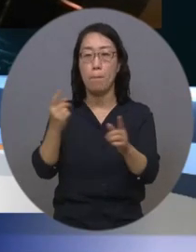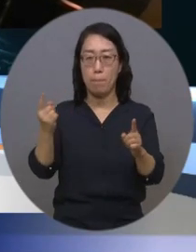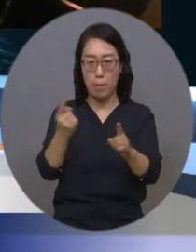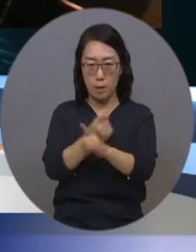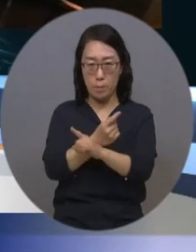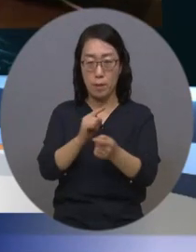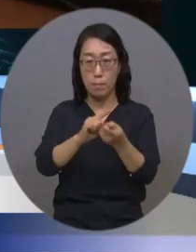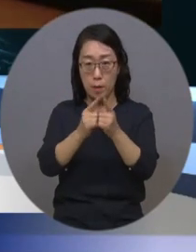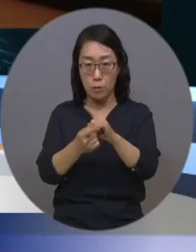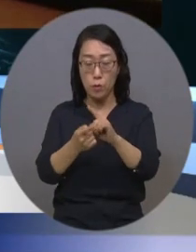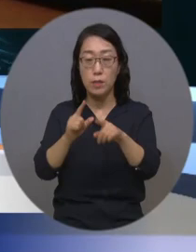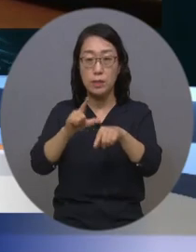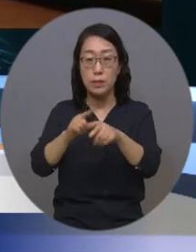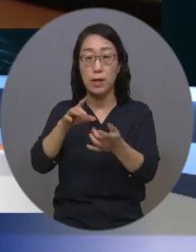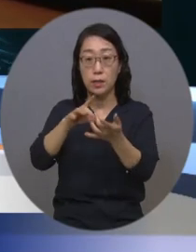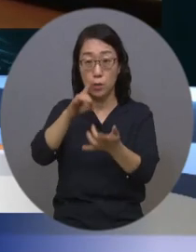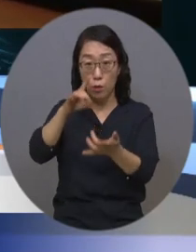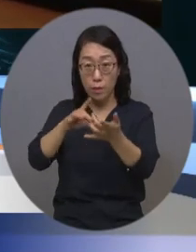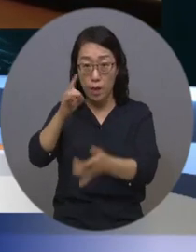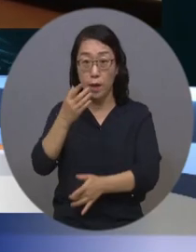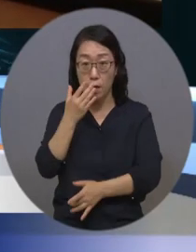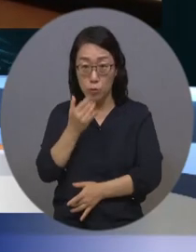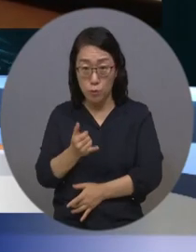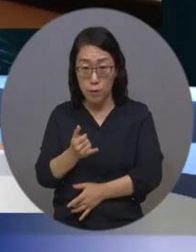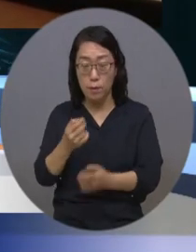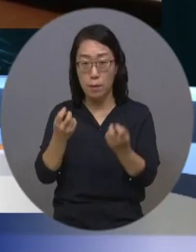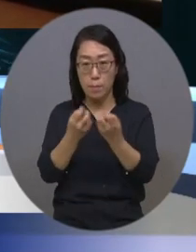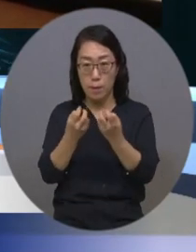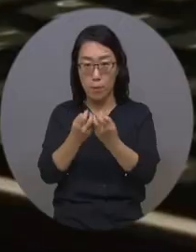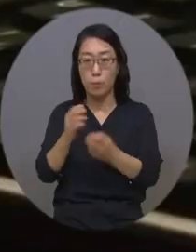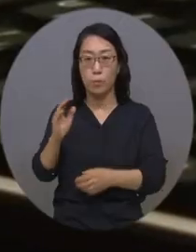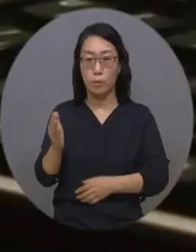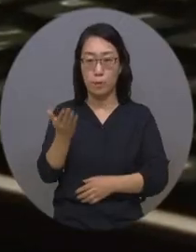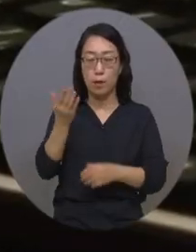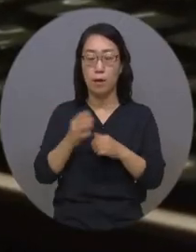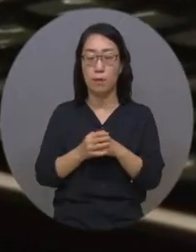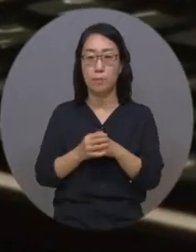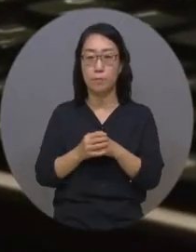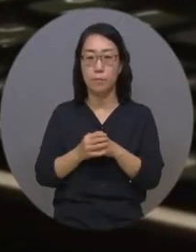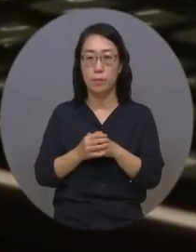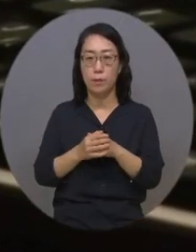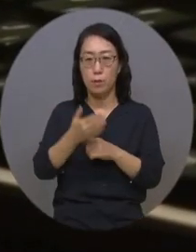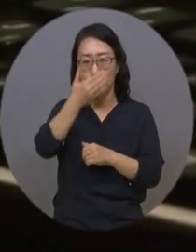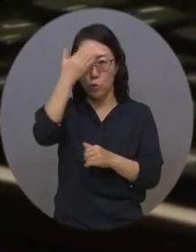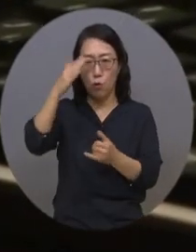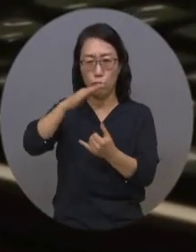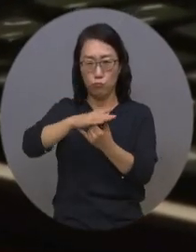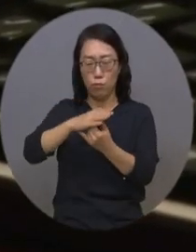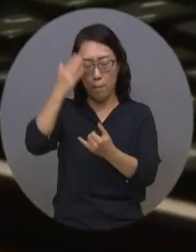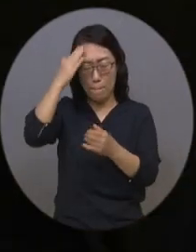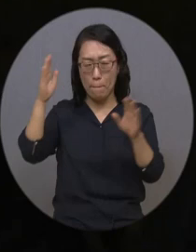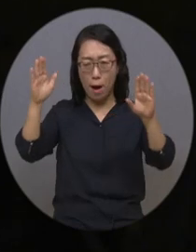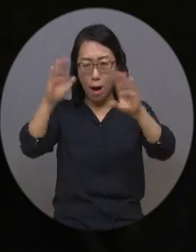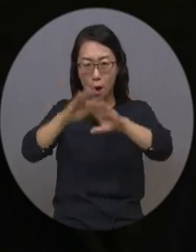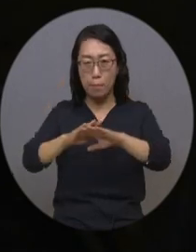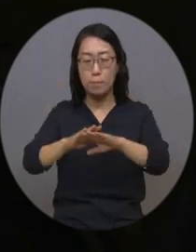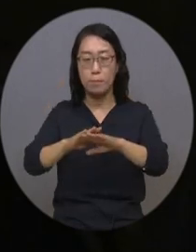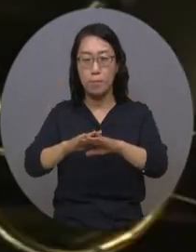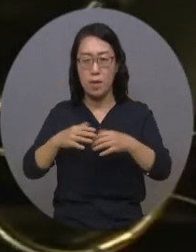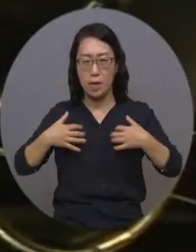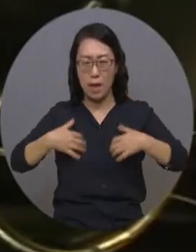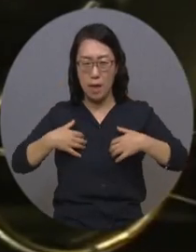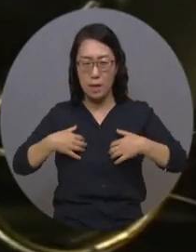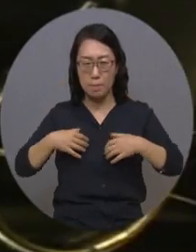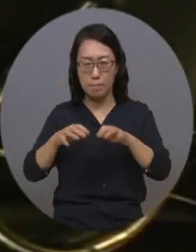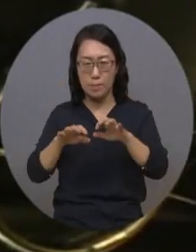대신 시간선택제 를 도입해 보안에 나설 방침입니다 청소년의 심야 게임 을 금지하는 강제적